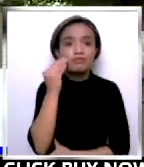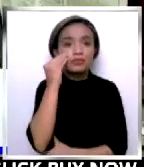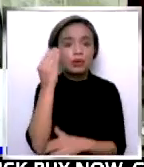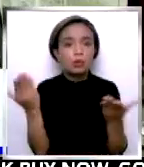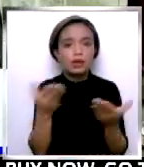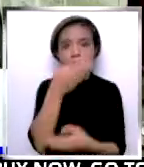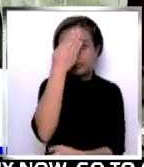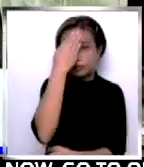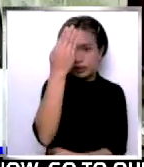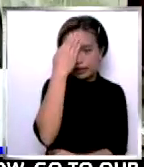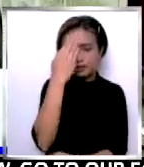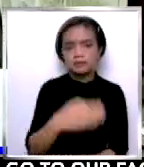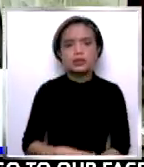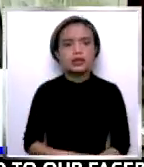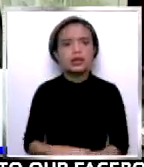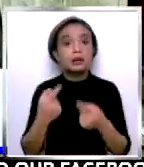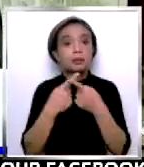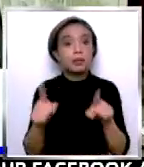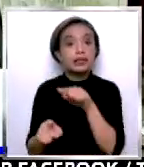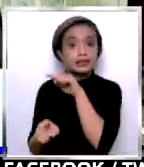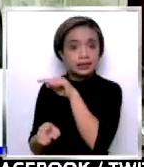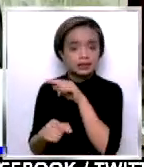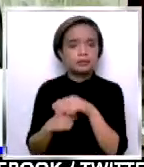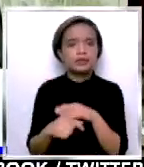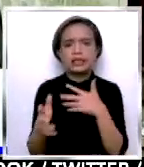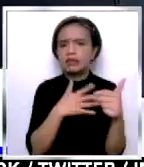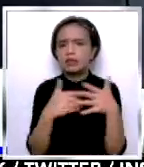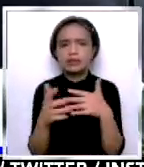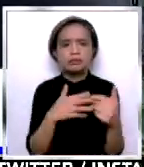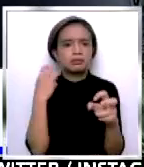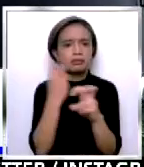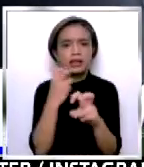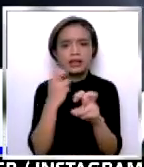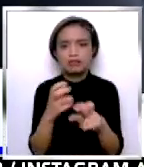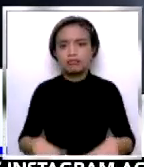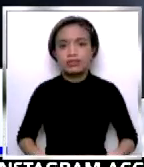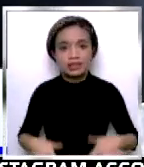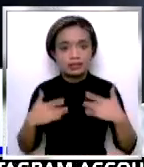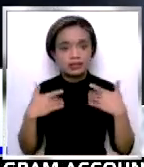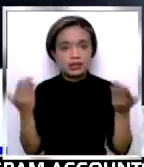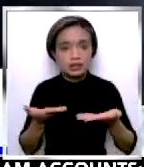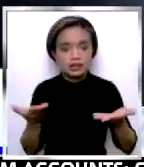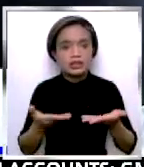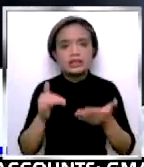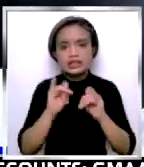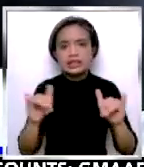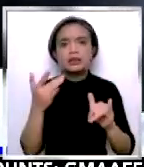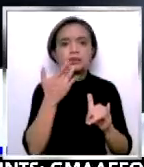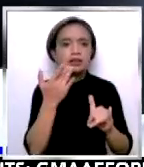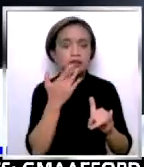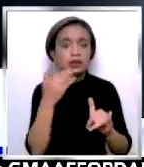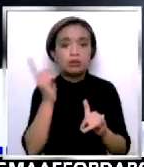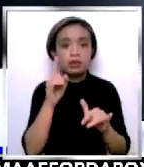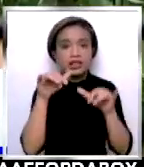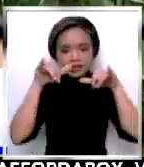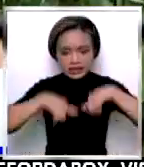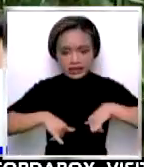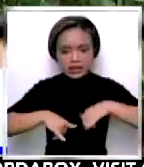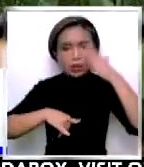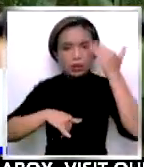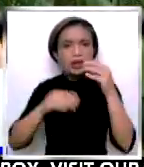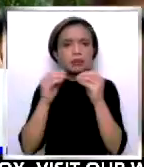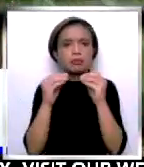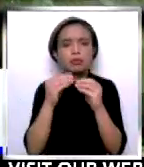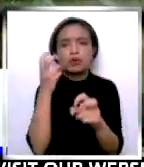Bulacan. Pero si Jing Bell, kahit hirap nang magumpisang tumira dito, pinili pa rin daw niyang manatili dahil mas mahirap ang buhay sa